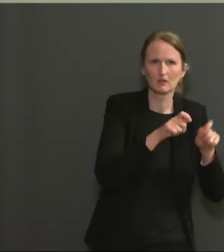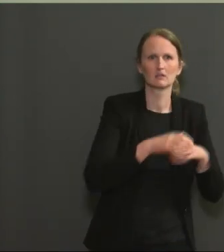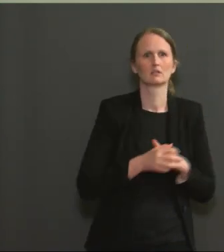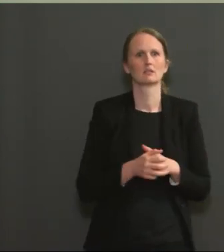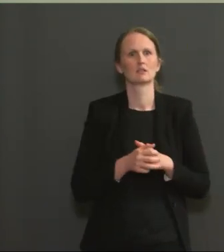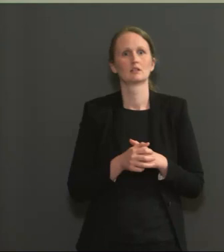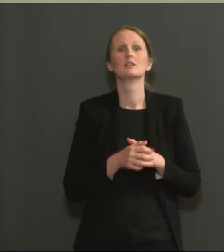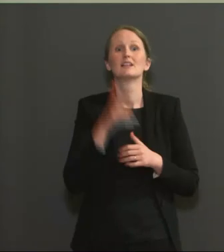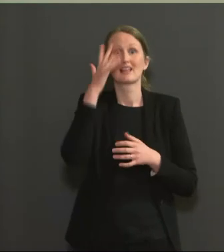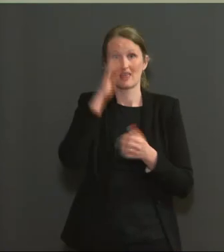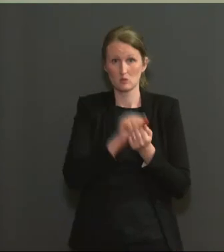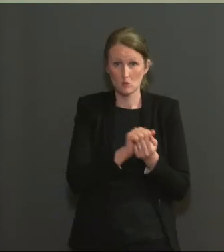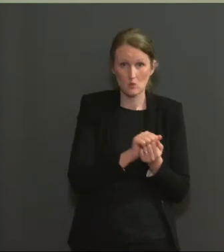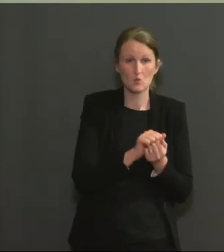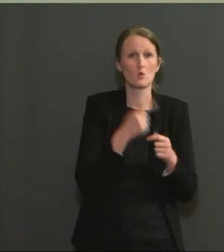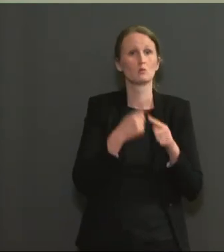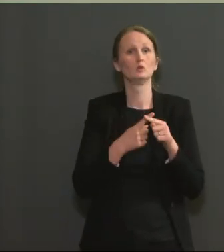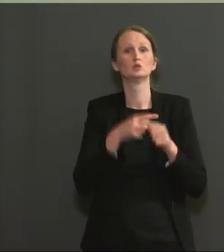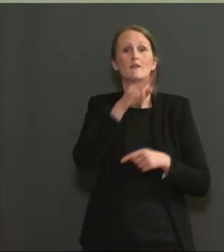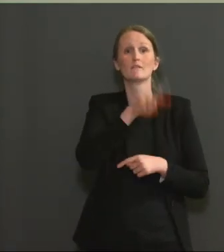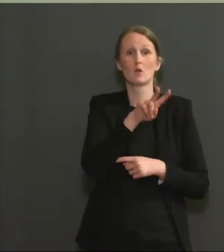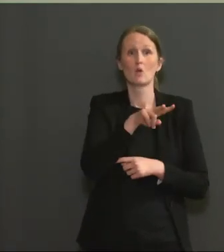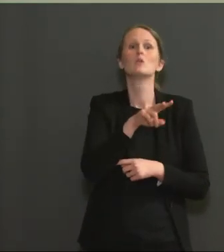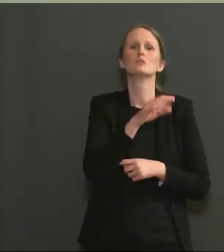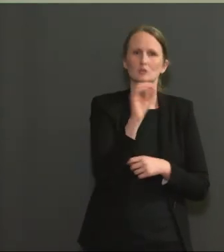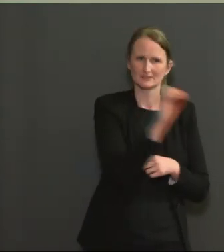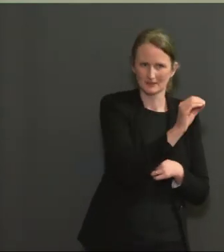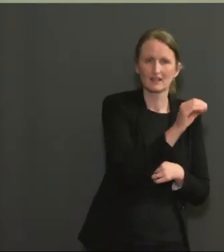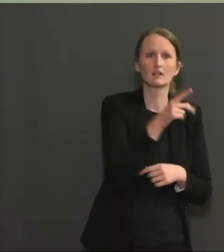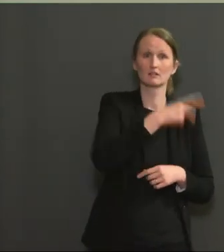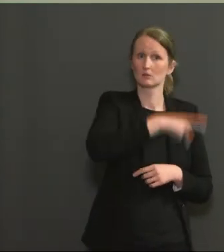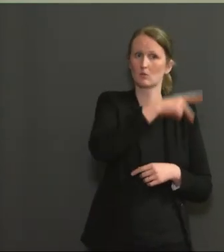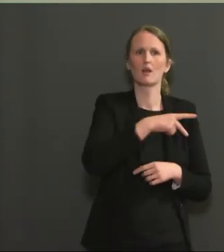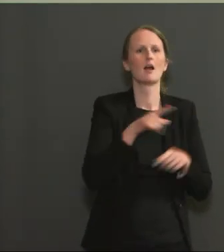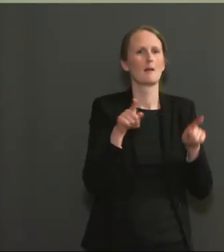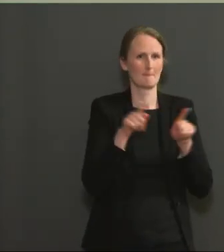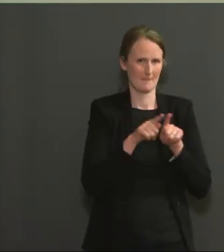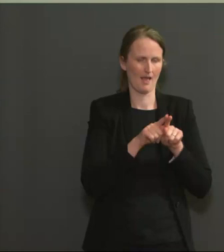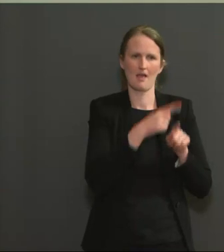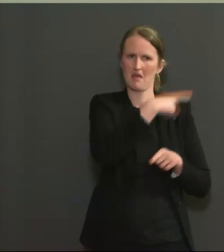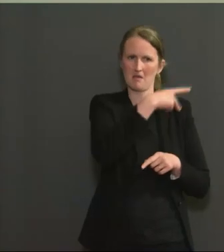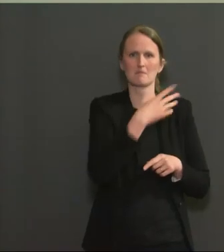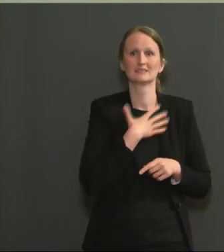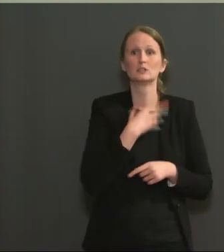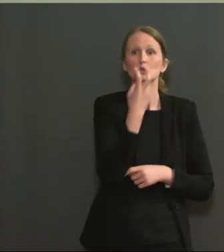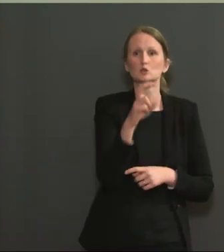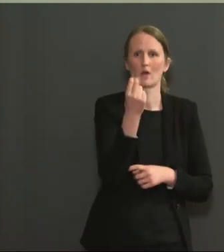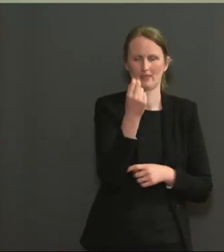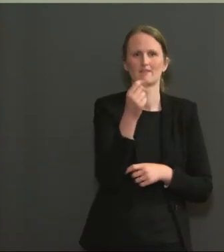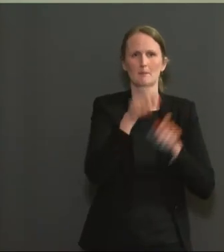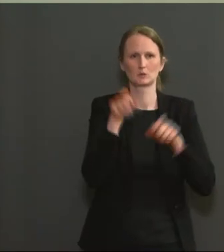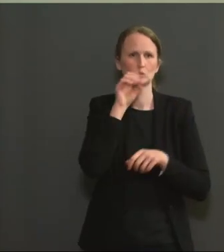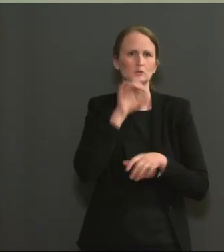la Flandre occidentale chacun avec 280 nouveaux cas par jour si on s'intéresse sur la diapositive